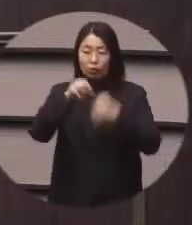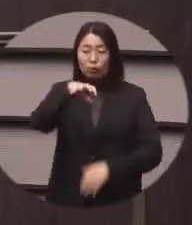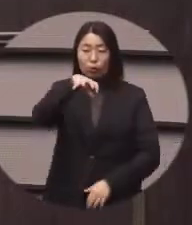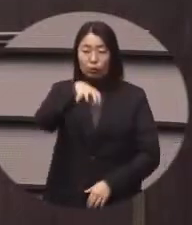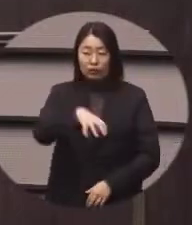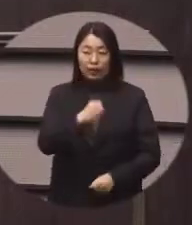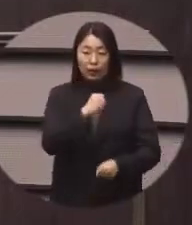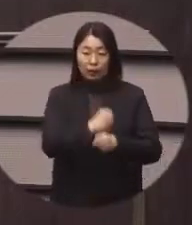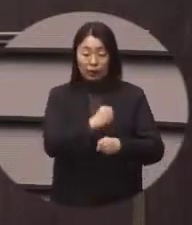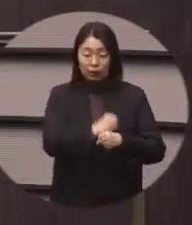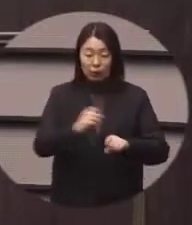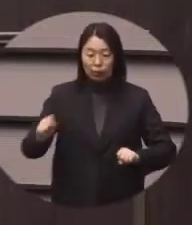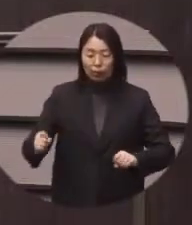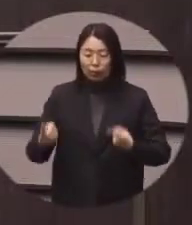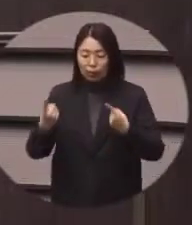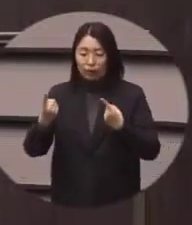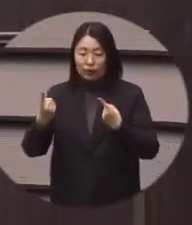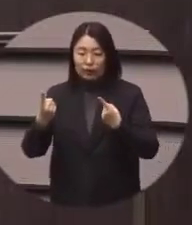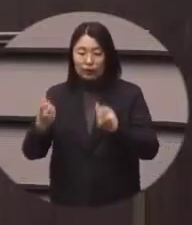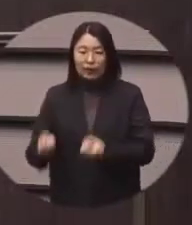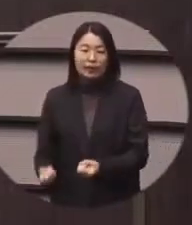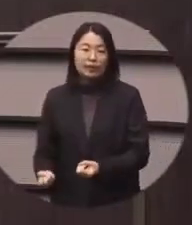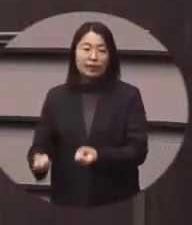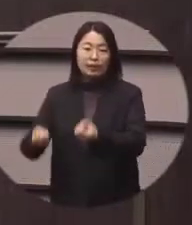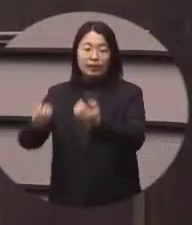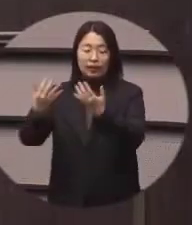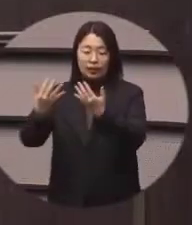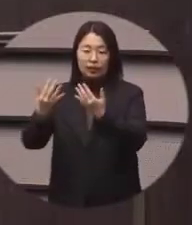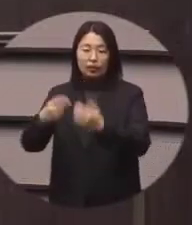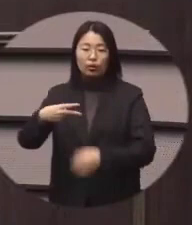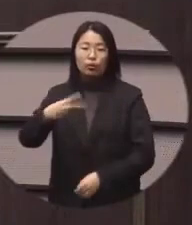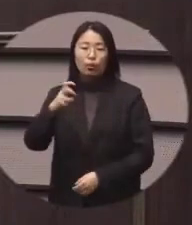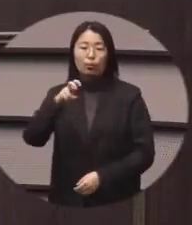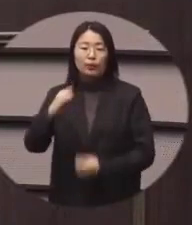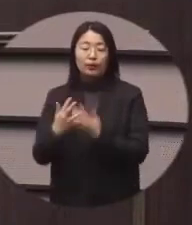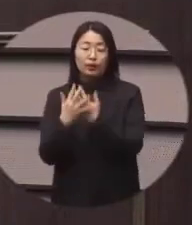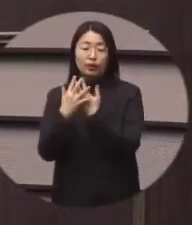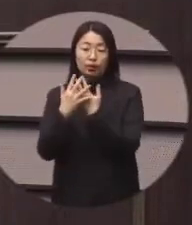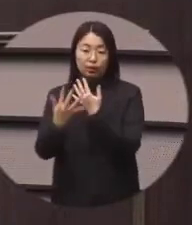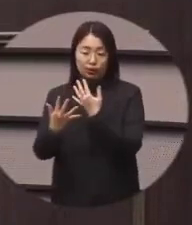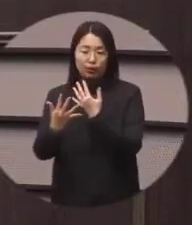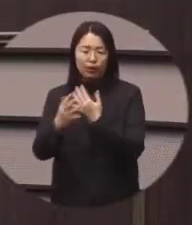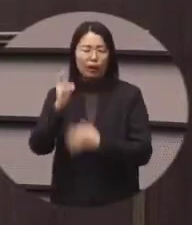개최되는 도민체전은 광주시의 기념비적인 역사가 될 것입니다.